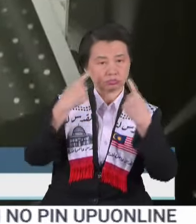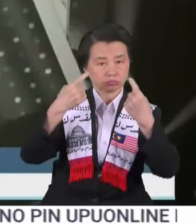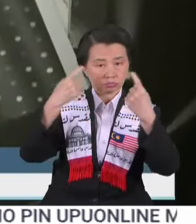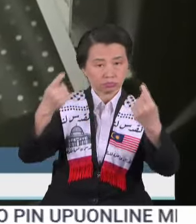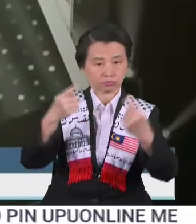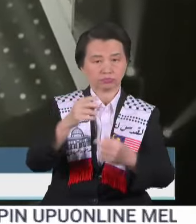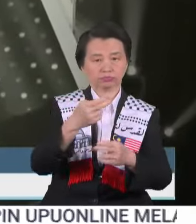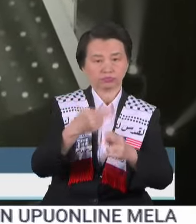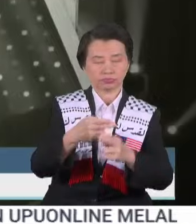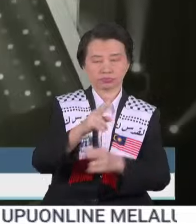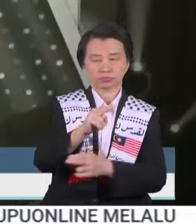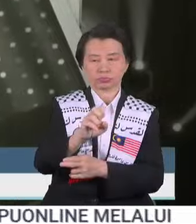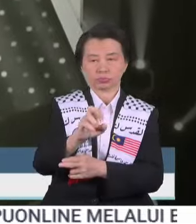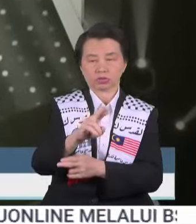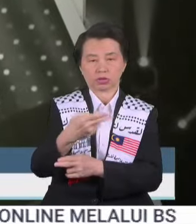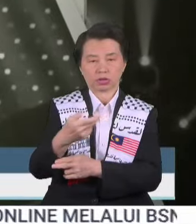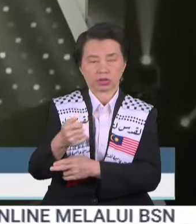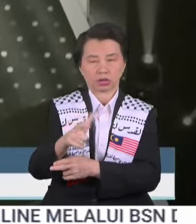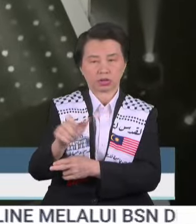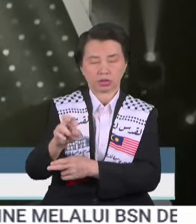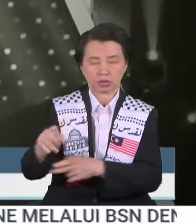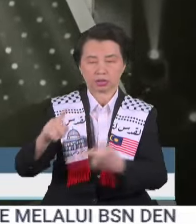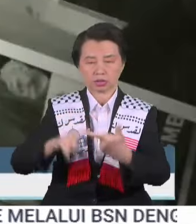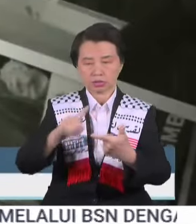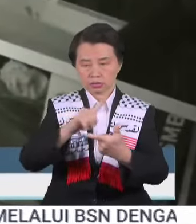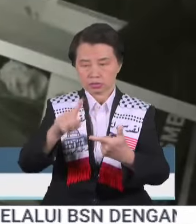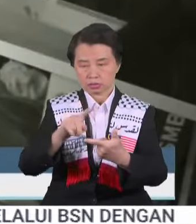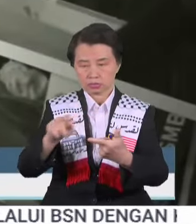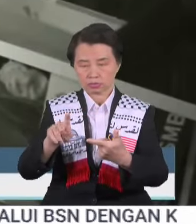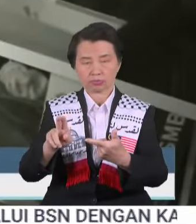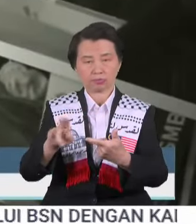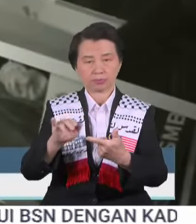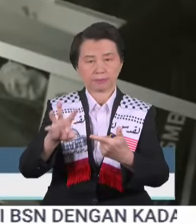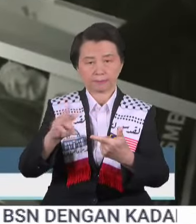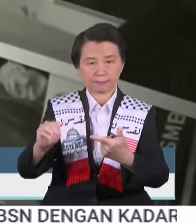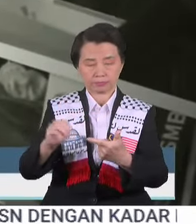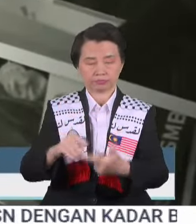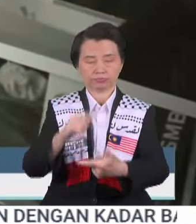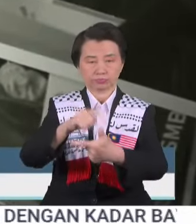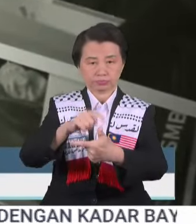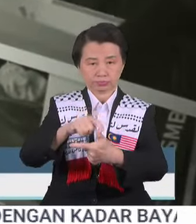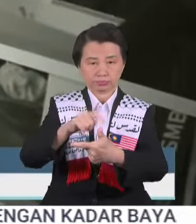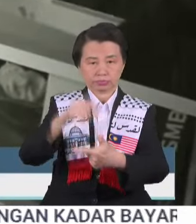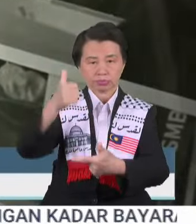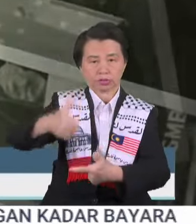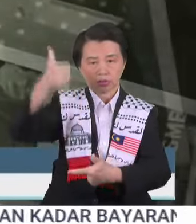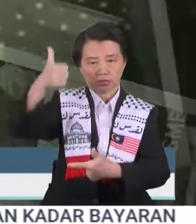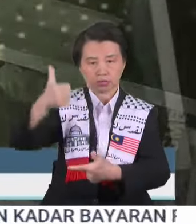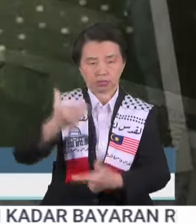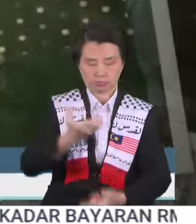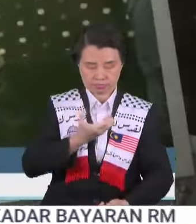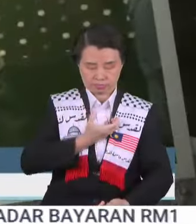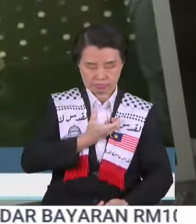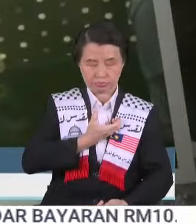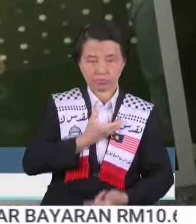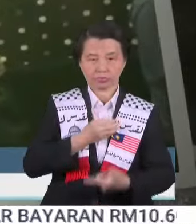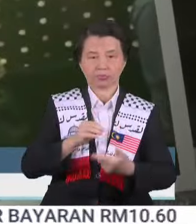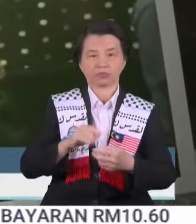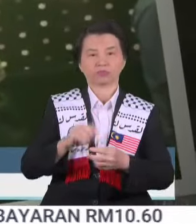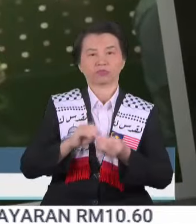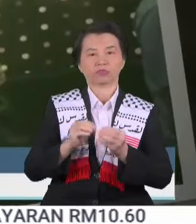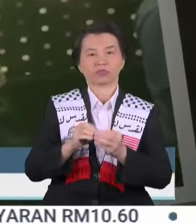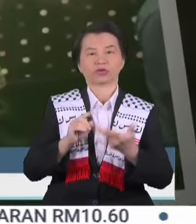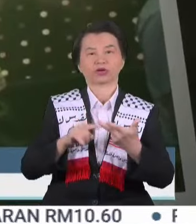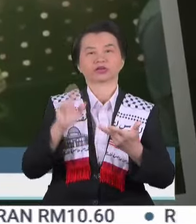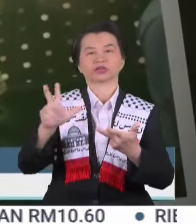Nur Hailin Nola dan Zunizam Shahdon. Nur Hailin memenangi pingat gangsa dalam pertandingan